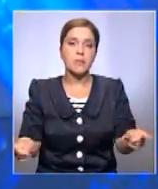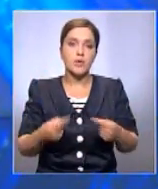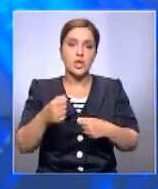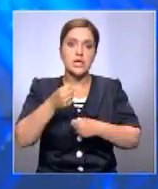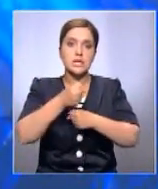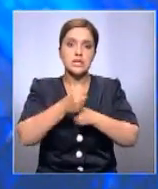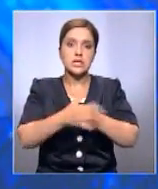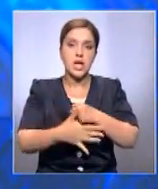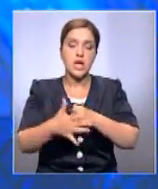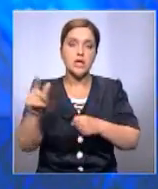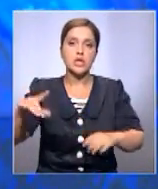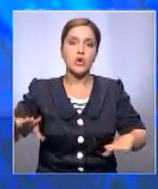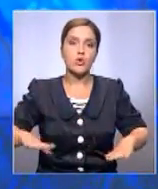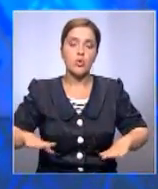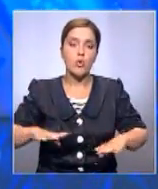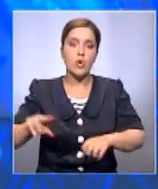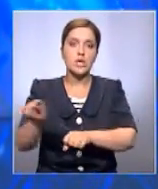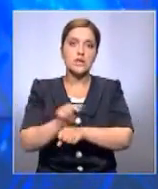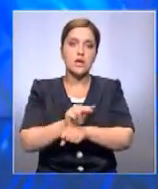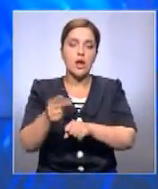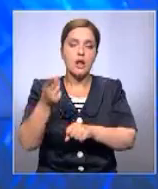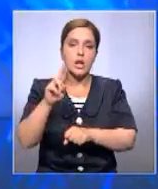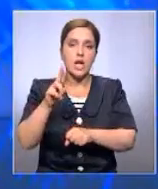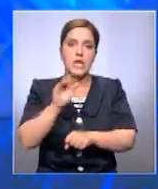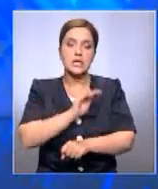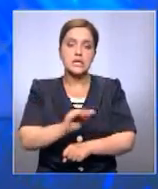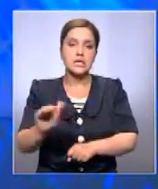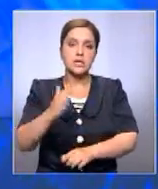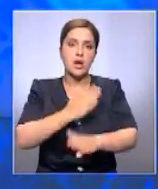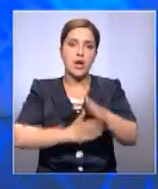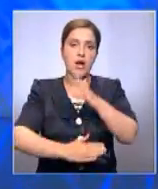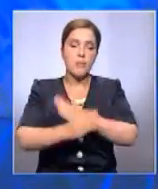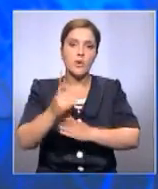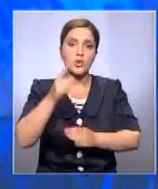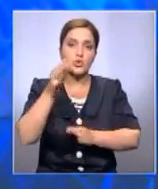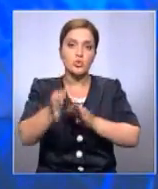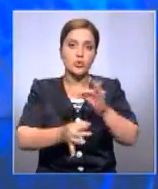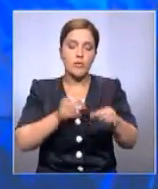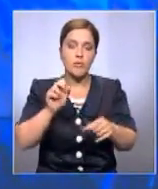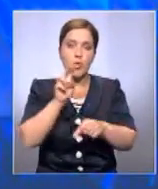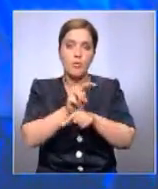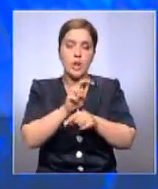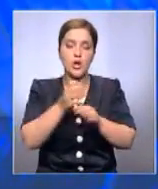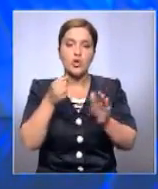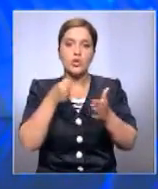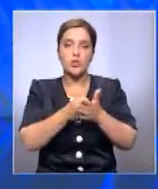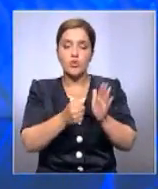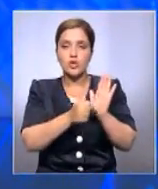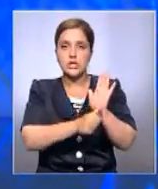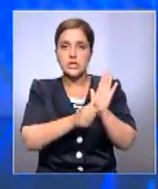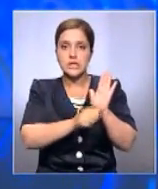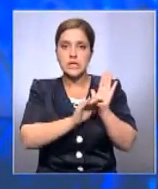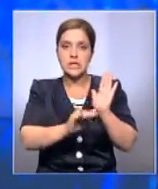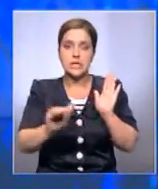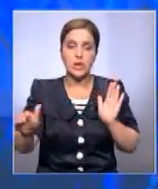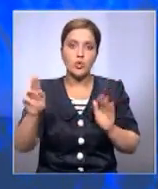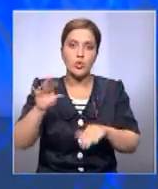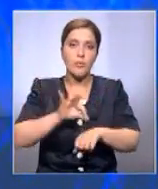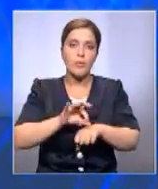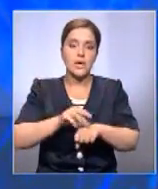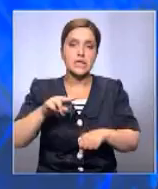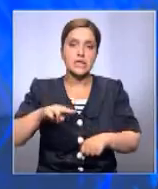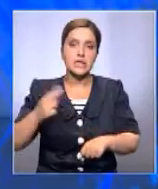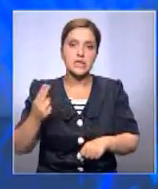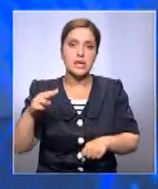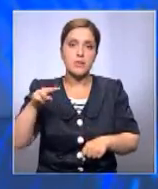центр ипотерапии для детей с ограниченными возможностями. В сутки центр смогут посещать до 60 ребятишек с диагнозом ДЦП